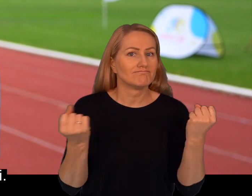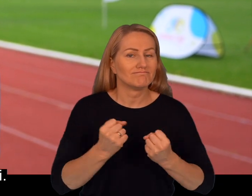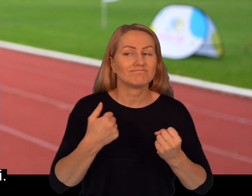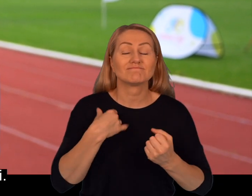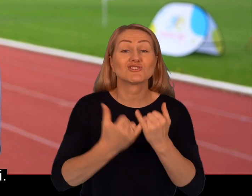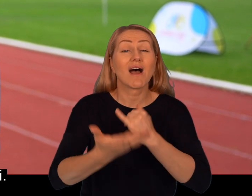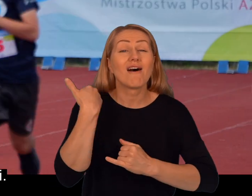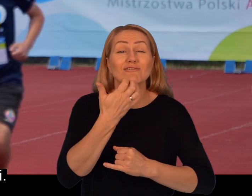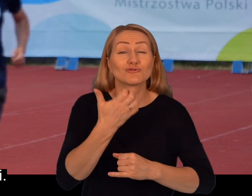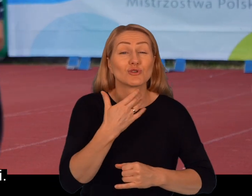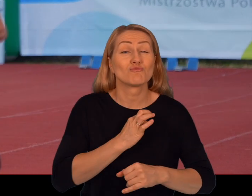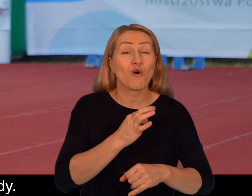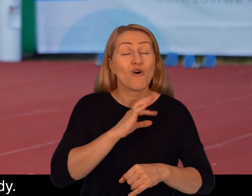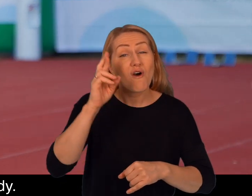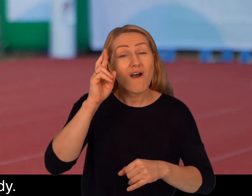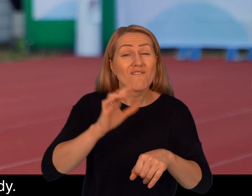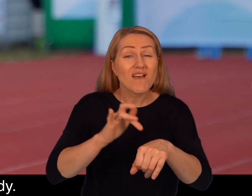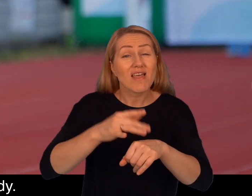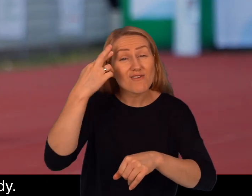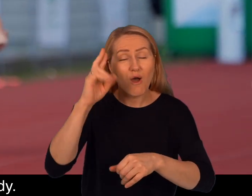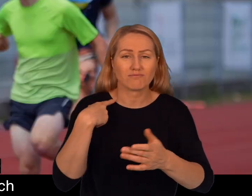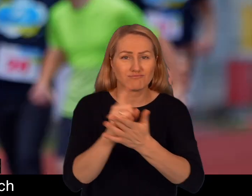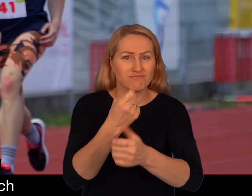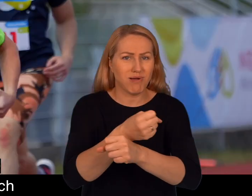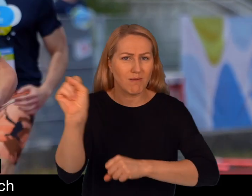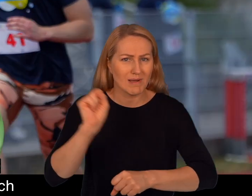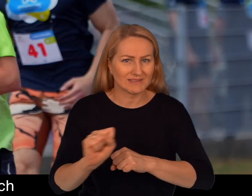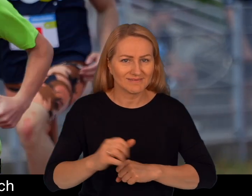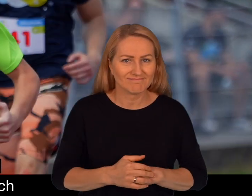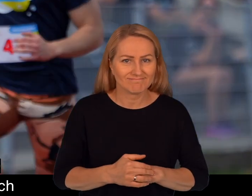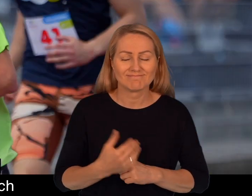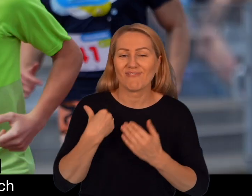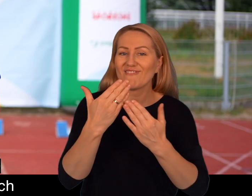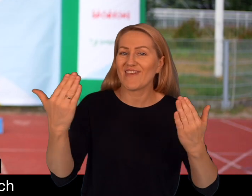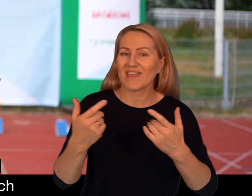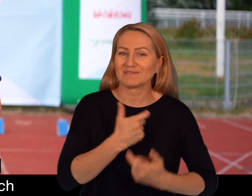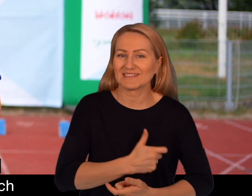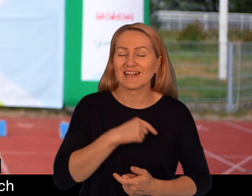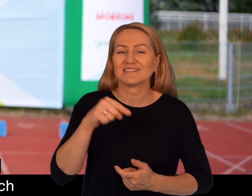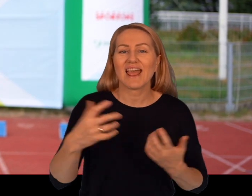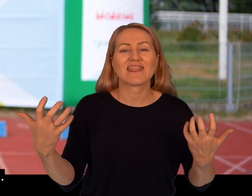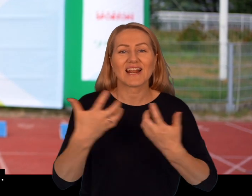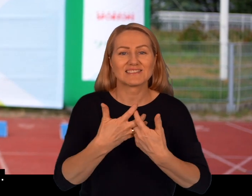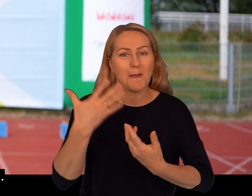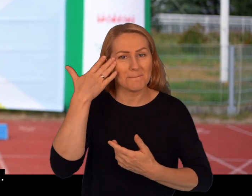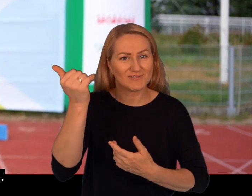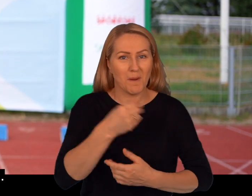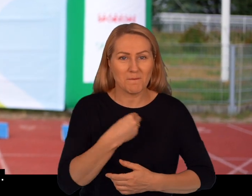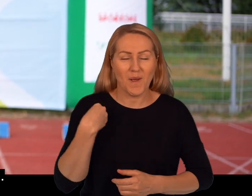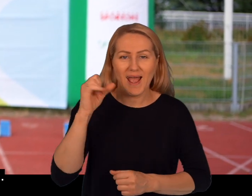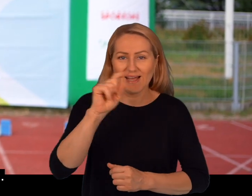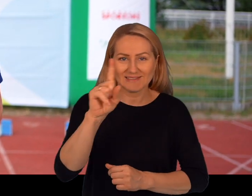pobija swoje wcześniejsze wyniki, to jest największa satysfakcja wtedy. Witam wszystkich bardzo serdecznie na integracyjnych mistrzostwach